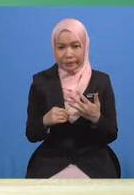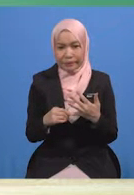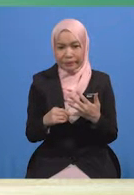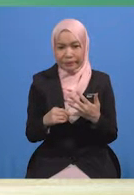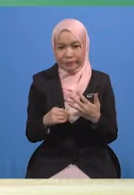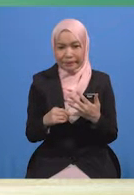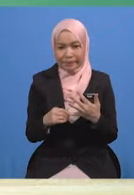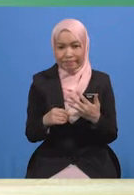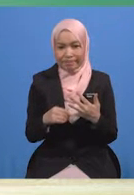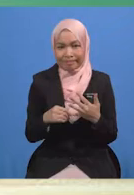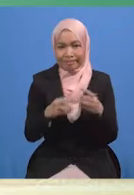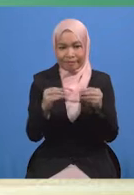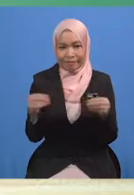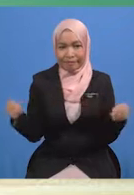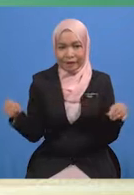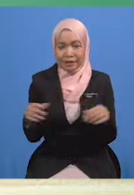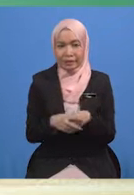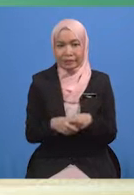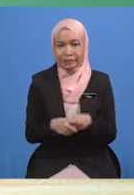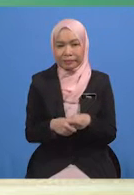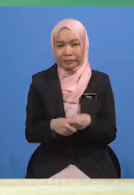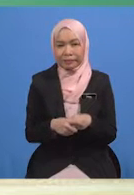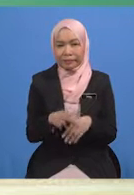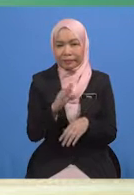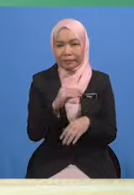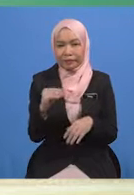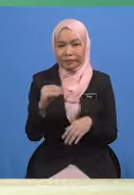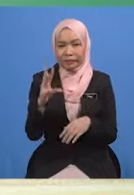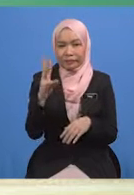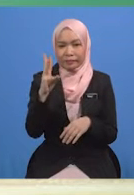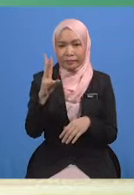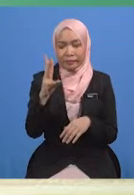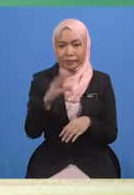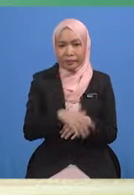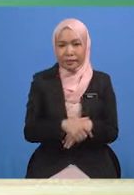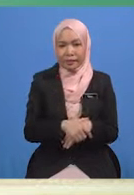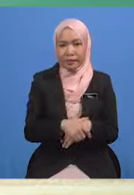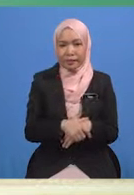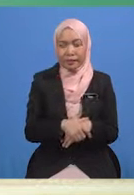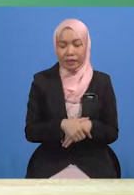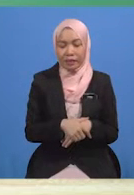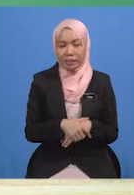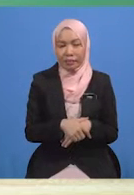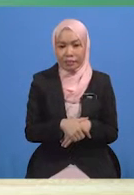Jawapannya, pasir. Yang keenam, pokok padi.